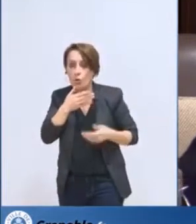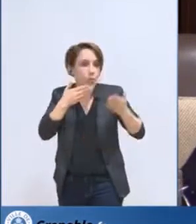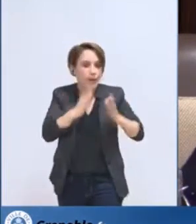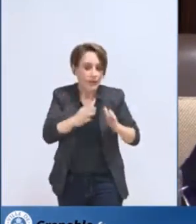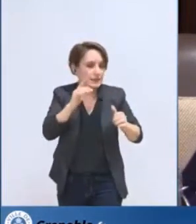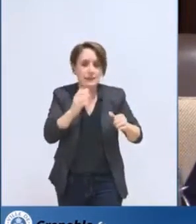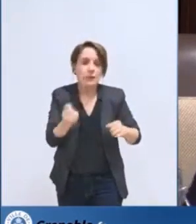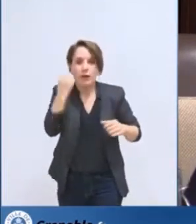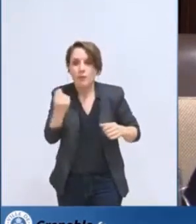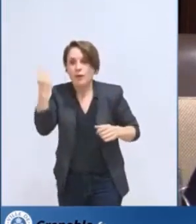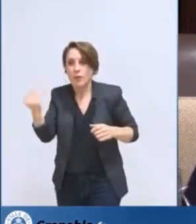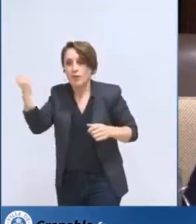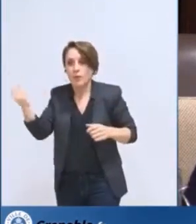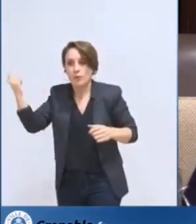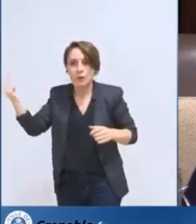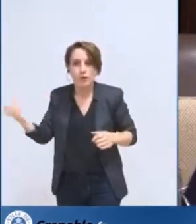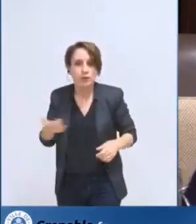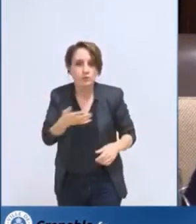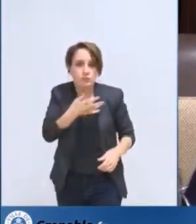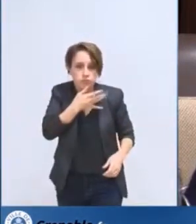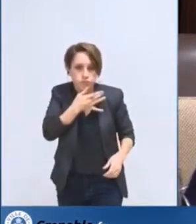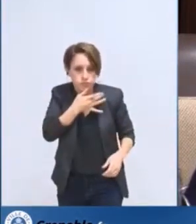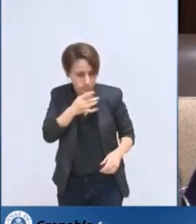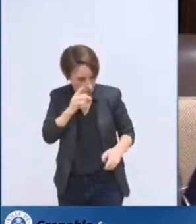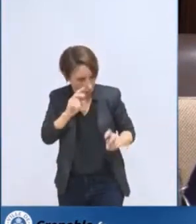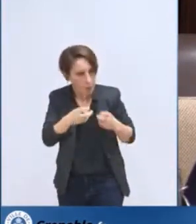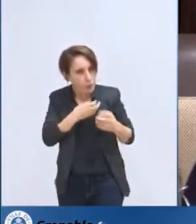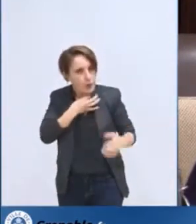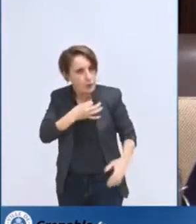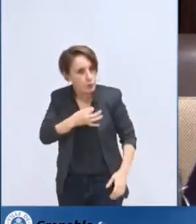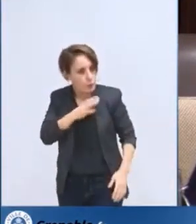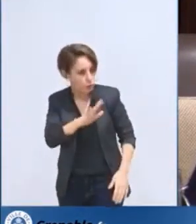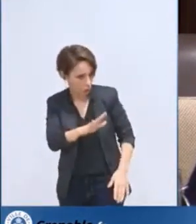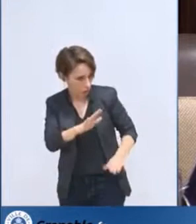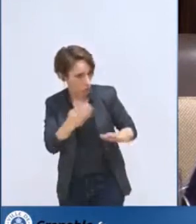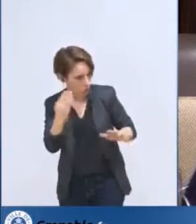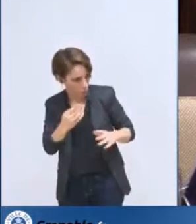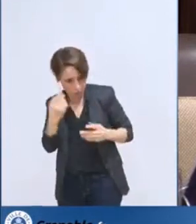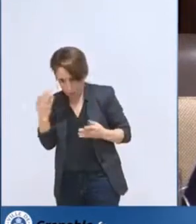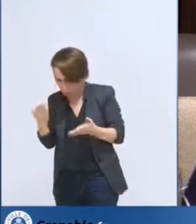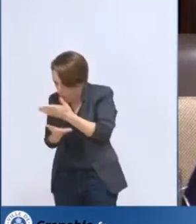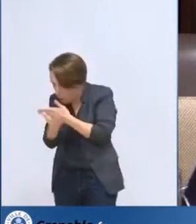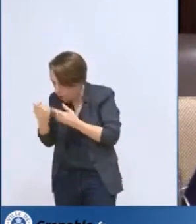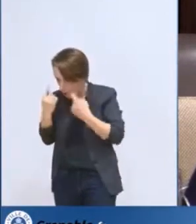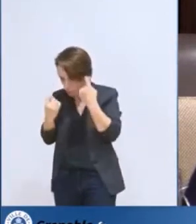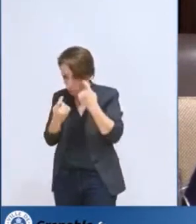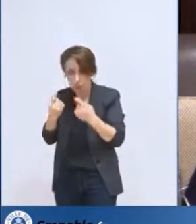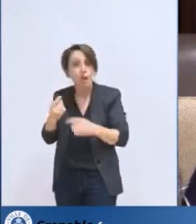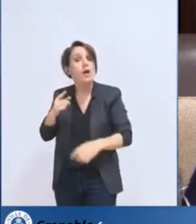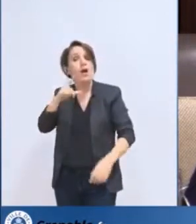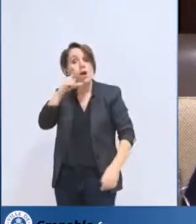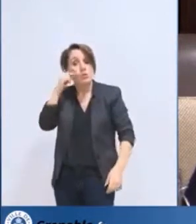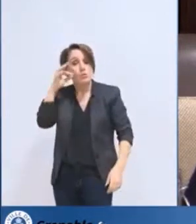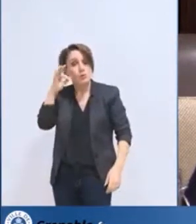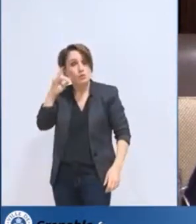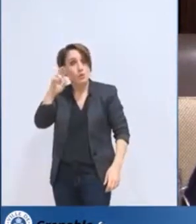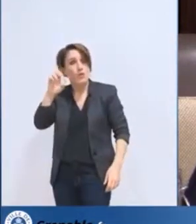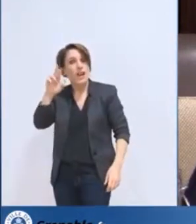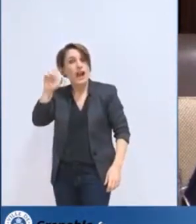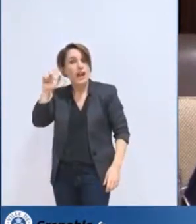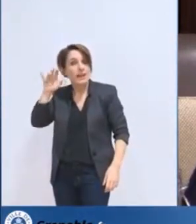record, surtout lorsqu'il s'agit d'engager des sommes comme celle-là. Et donc, Christophe Ferrari vous a répondu, monsieur le